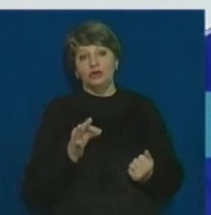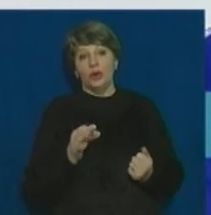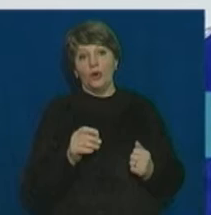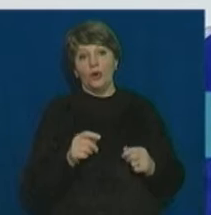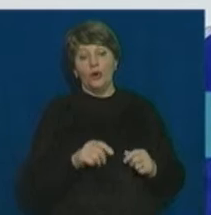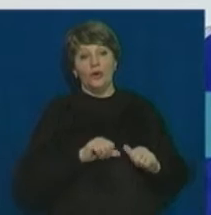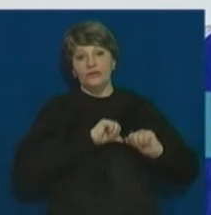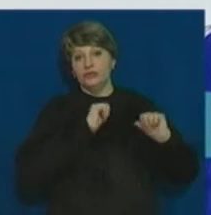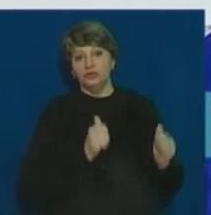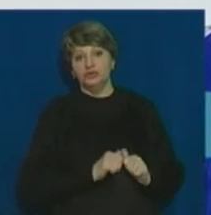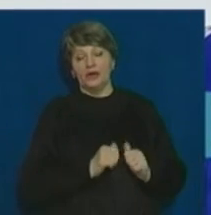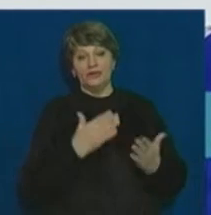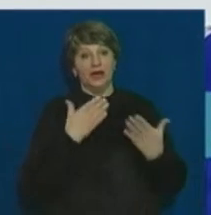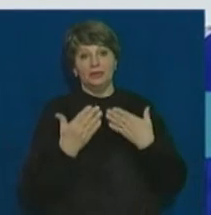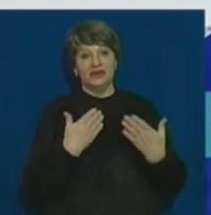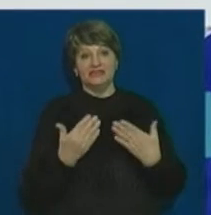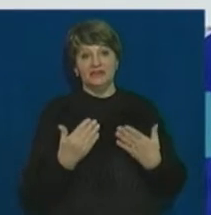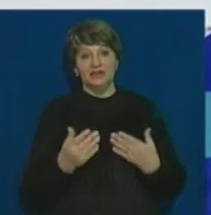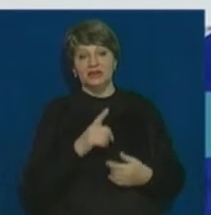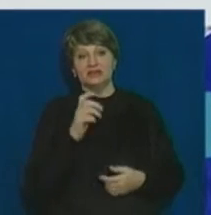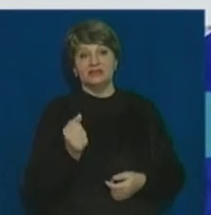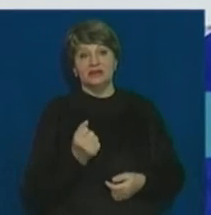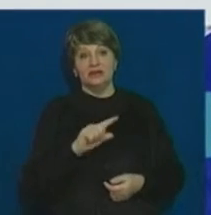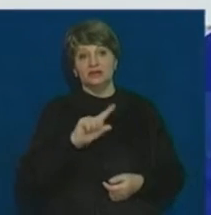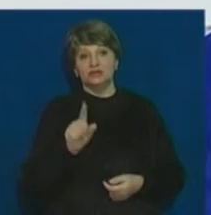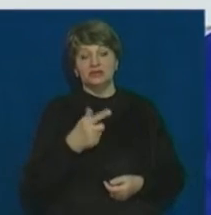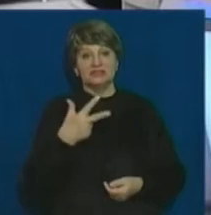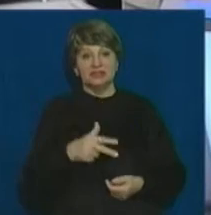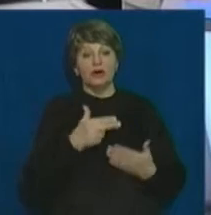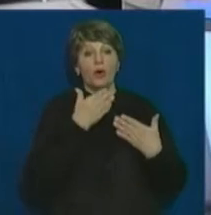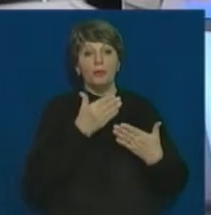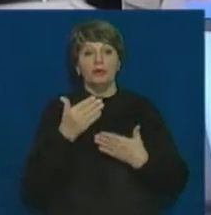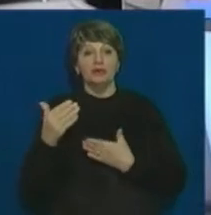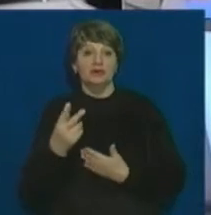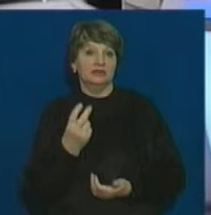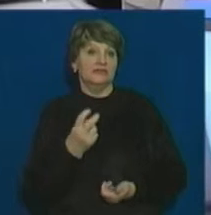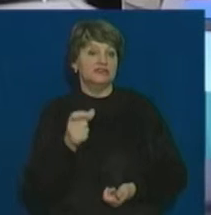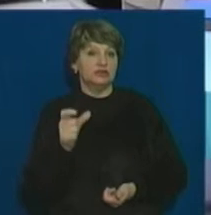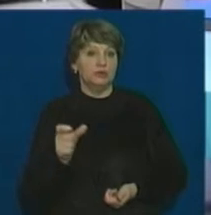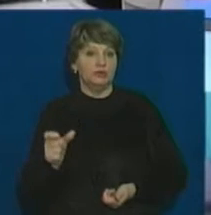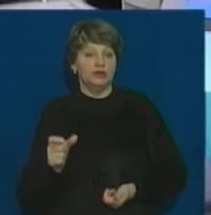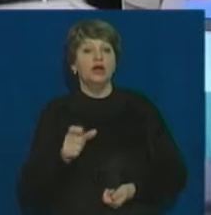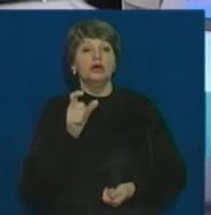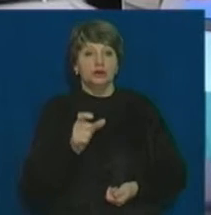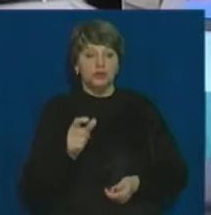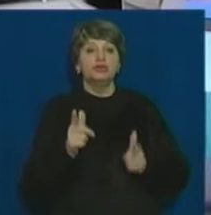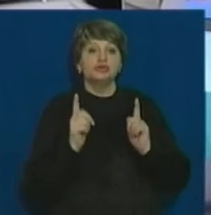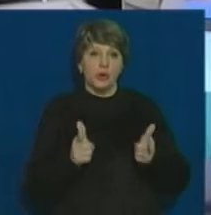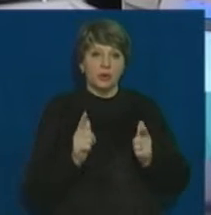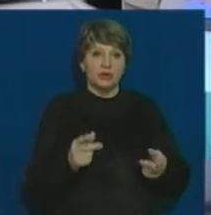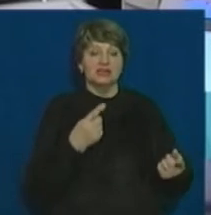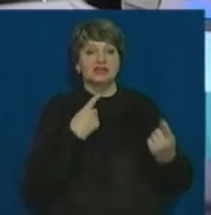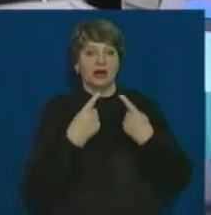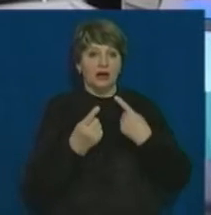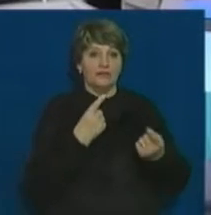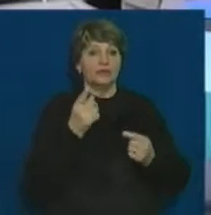класній атмосфері. Ми буквально там за півтори години опитали 200 людей, і люди йдуть на контакт, і вони розуміють,